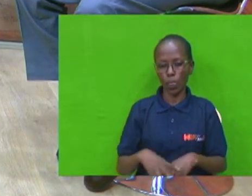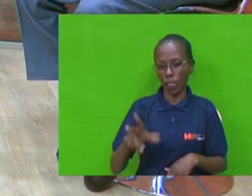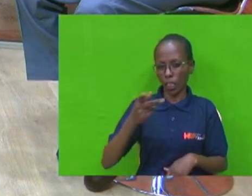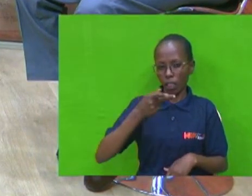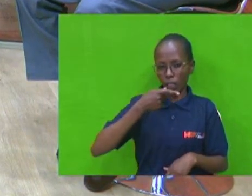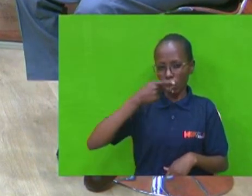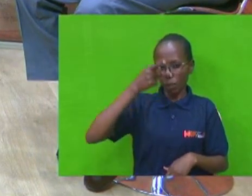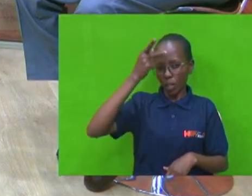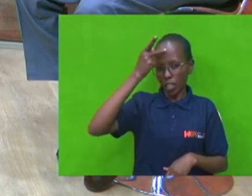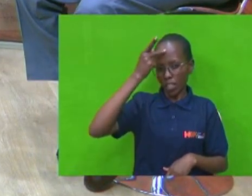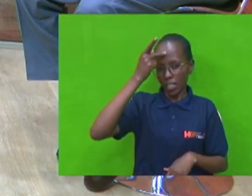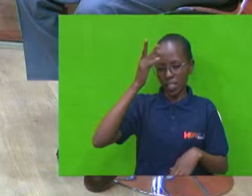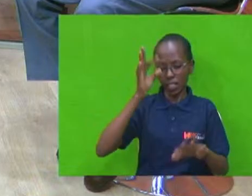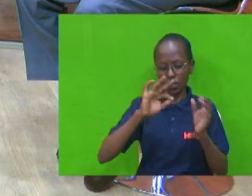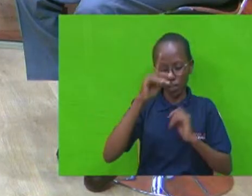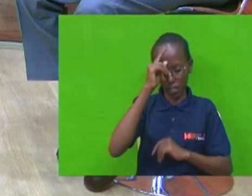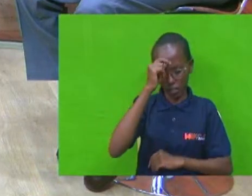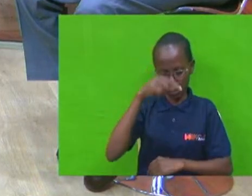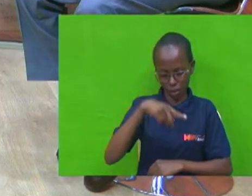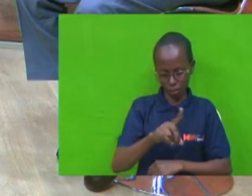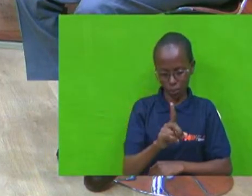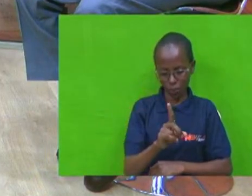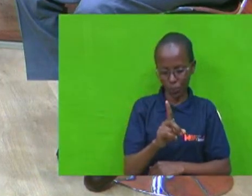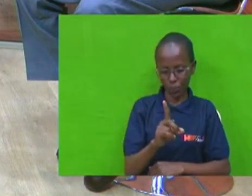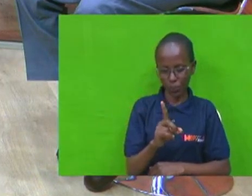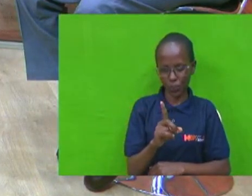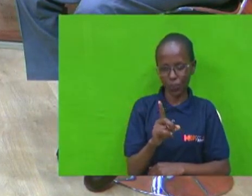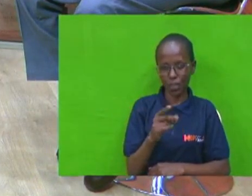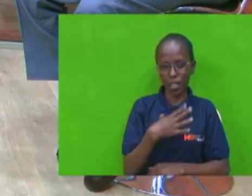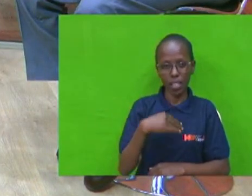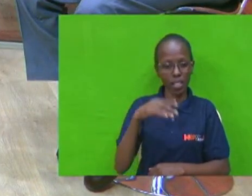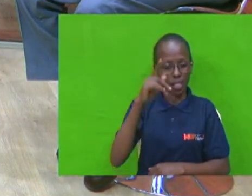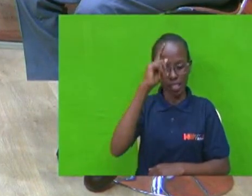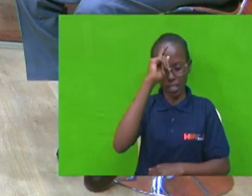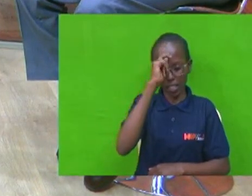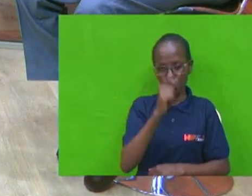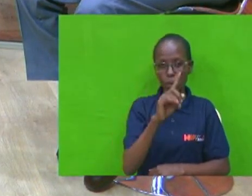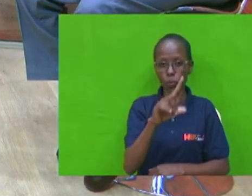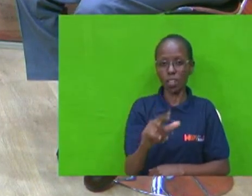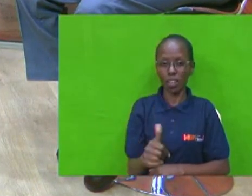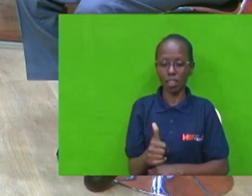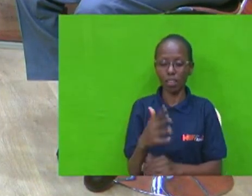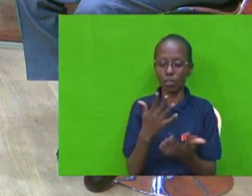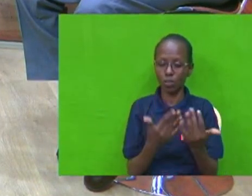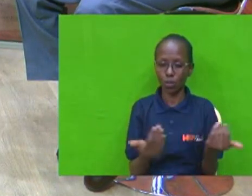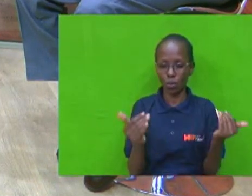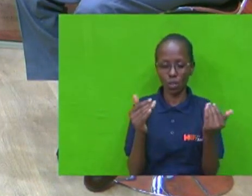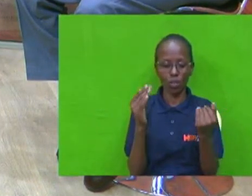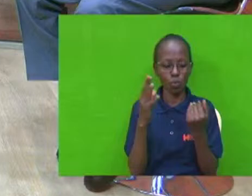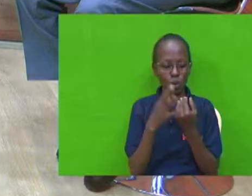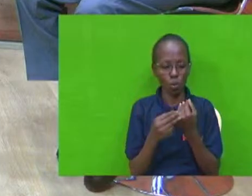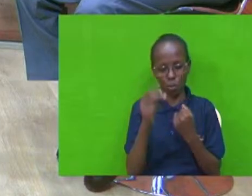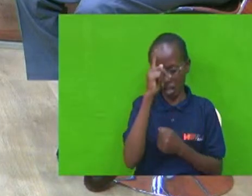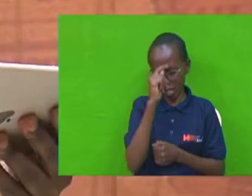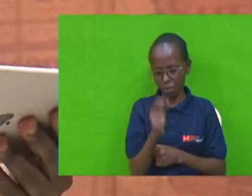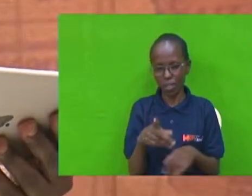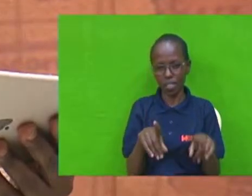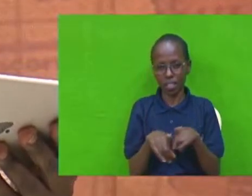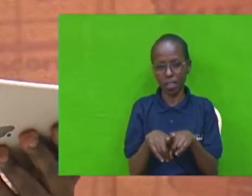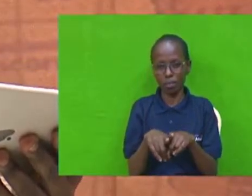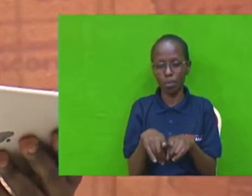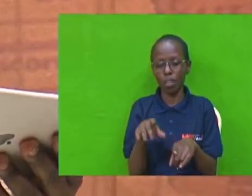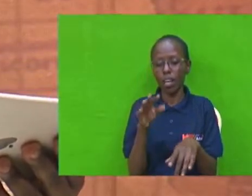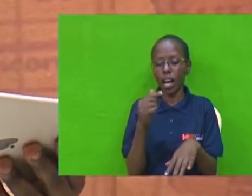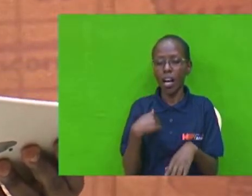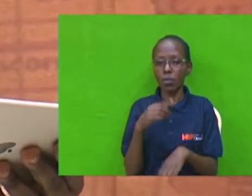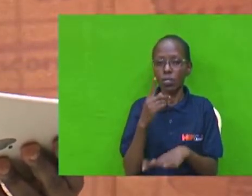wazazi ikiwa watajiheshimu na waheshimiane wenyewe, watoto wataiga heshima. Sasa kwa sababu